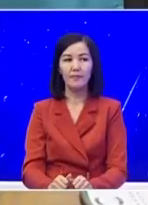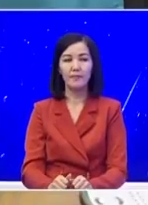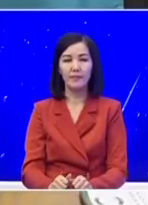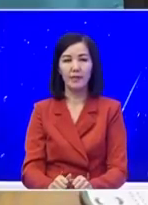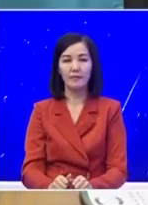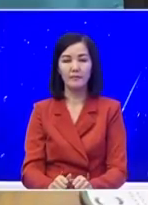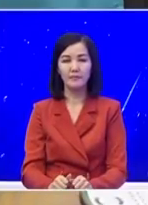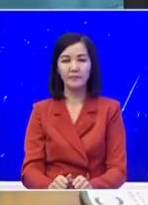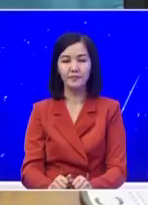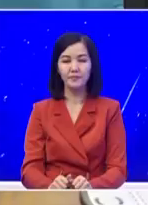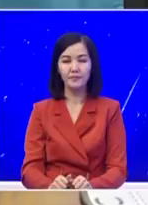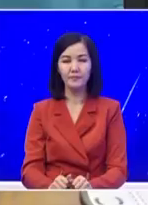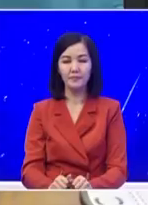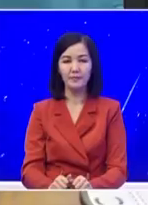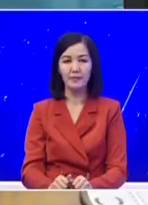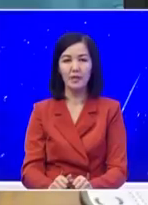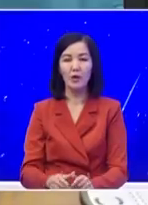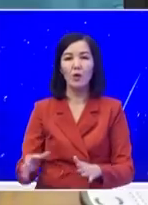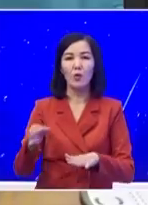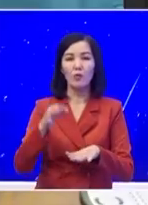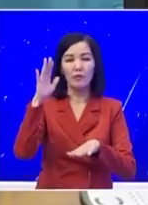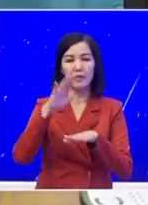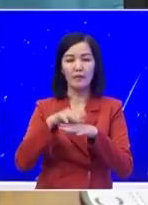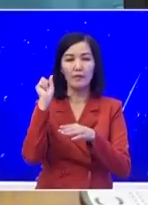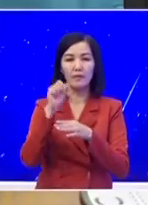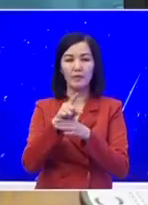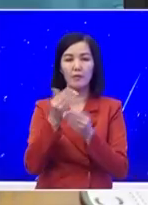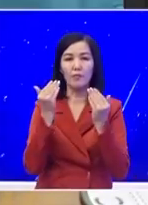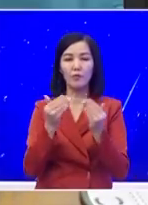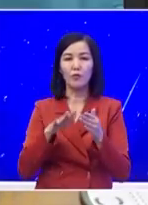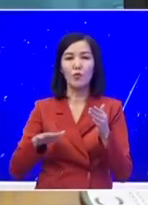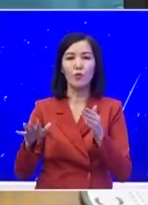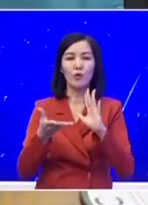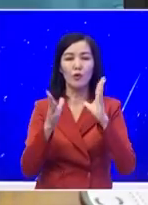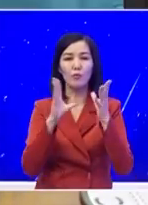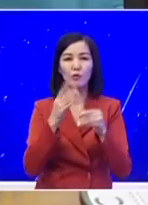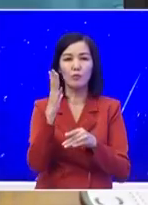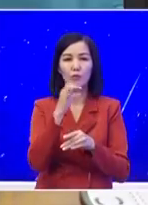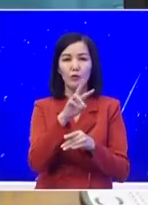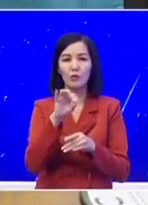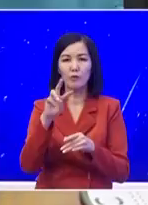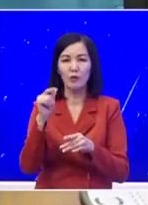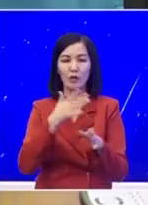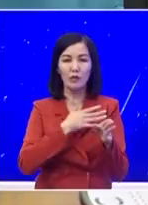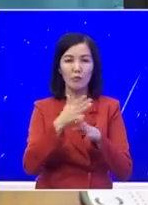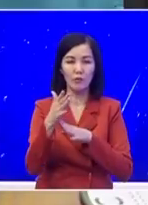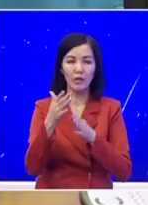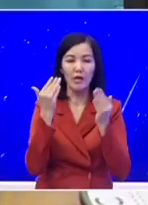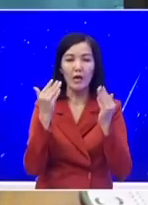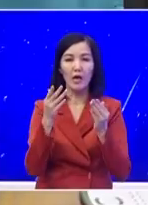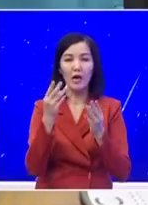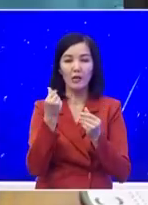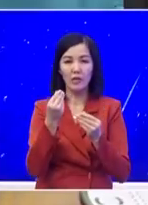Именно на приобретение лекарственных средств. Облыс әкімінің тапсырмасына сәйкес бүгін өңірімізге 500 миллион теңге қаражат бөлінді. Бұл